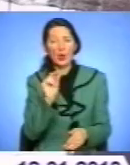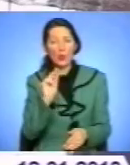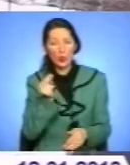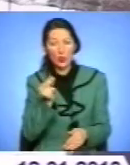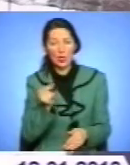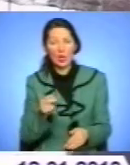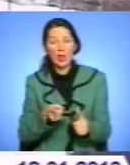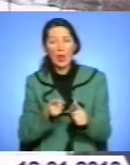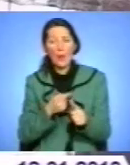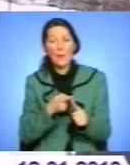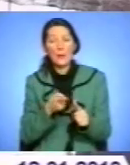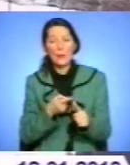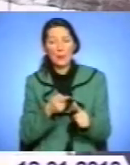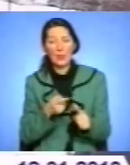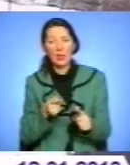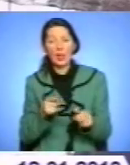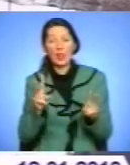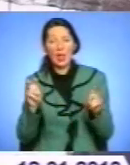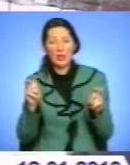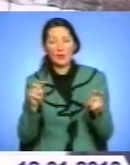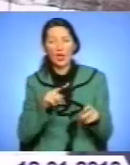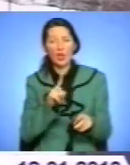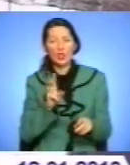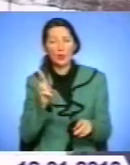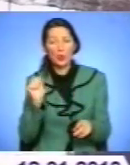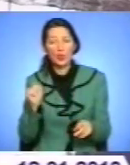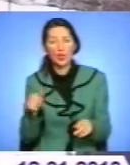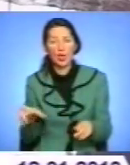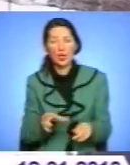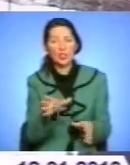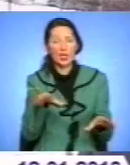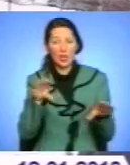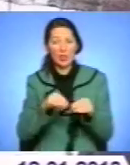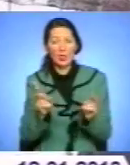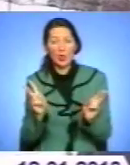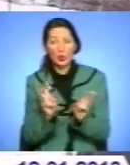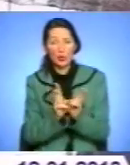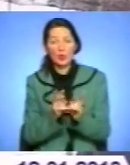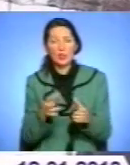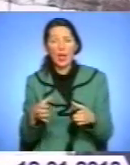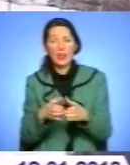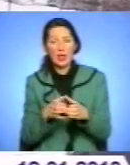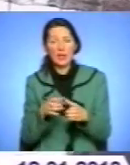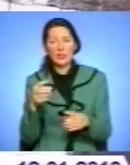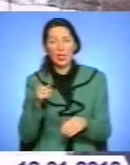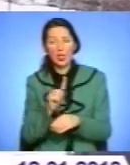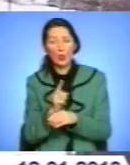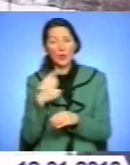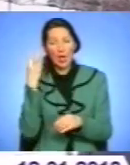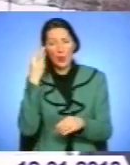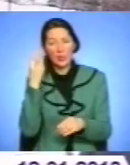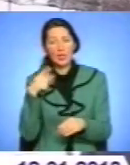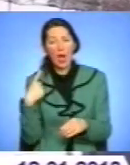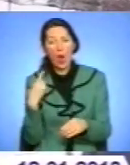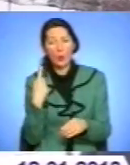Єднання» у Підволочиську, де зустрінуться делегації Тернопільської і Хмельницької області, представники Західноукраїнської Народної